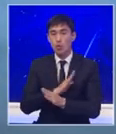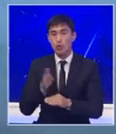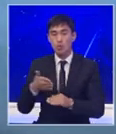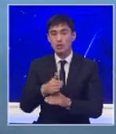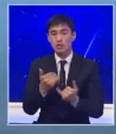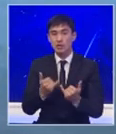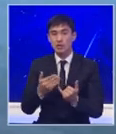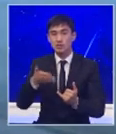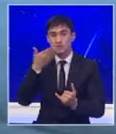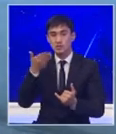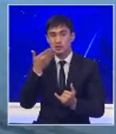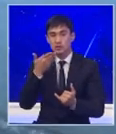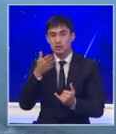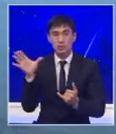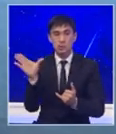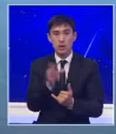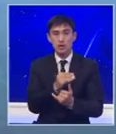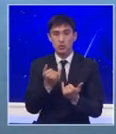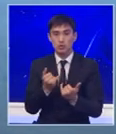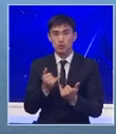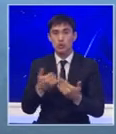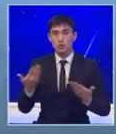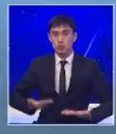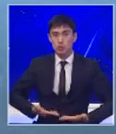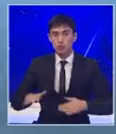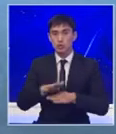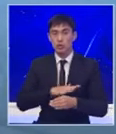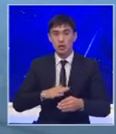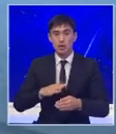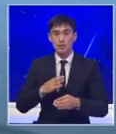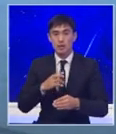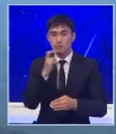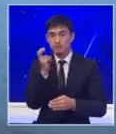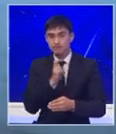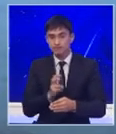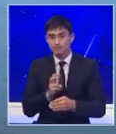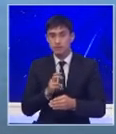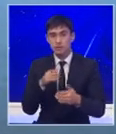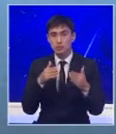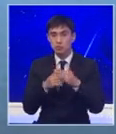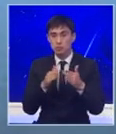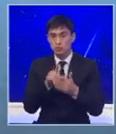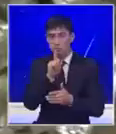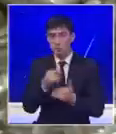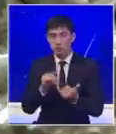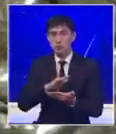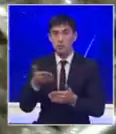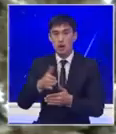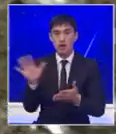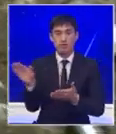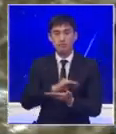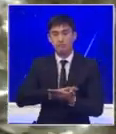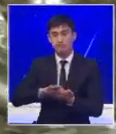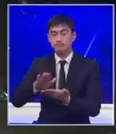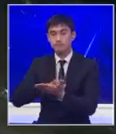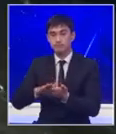шабақтардың қазір иісі барлығы мына осы жерде тұратын тұрғындарға қолайсыз жағдай келтірмес үшін қазір мына шабақтардың барлығы